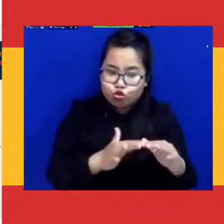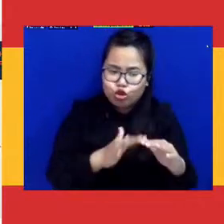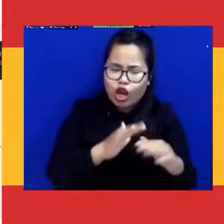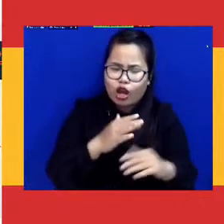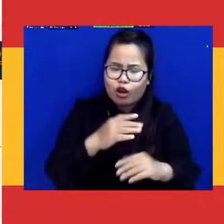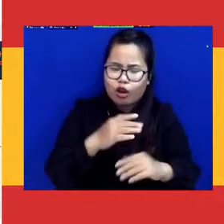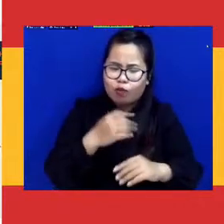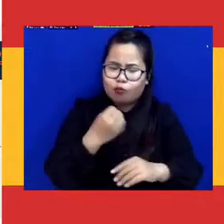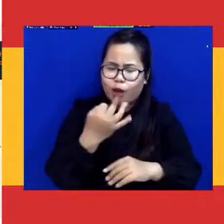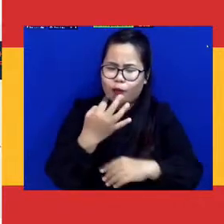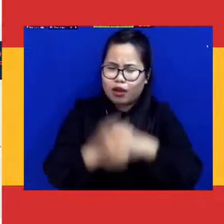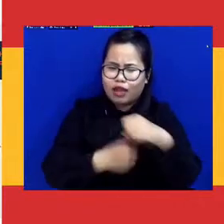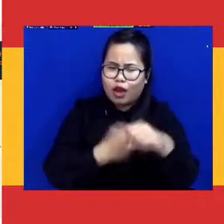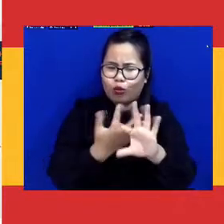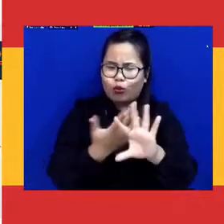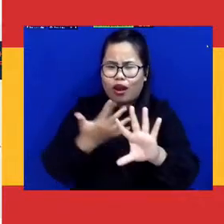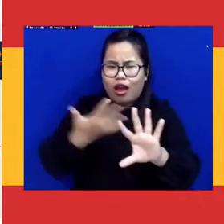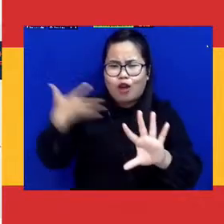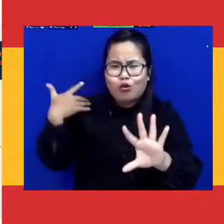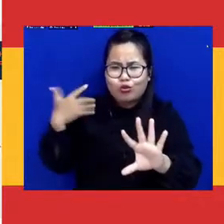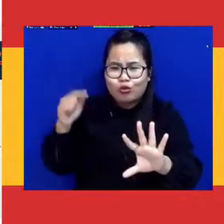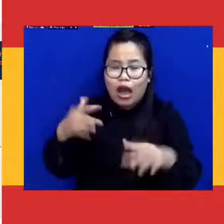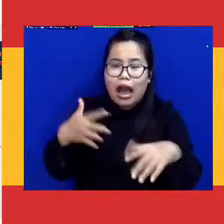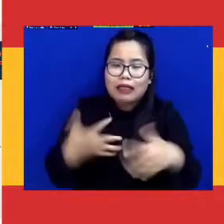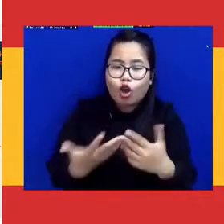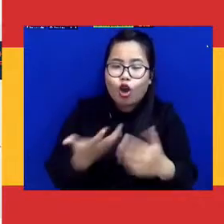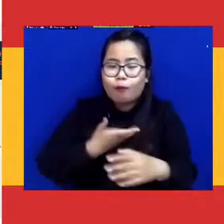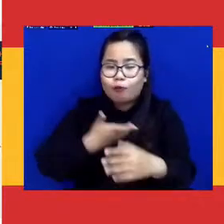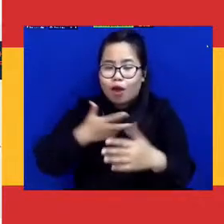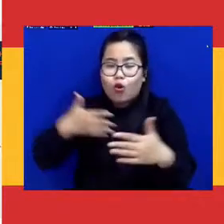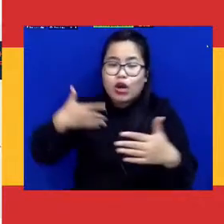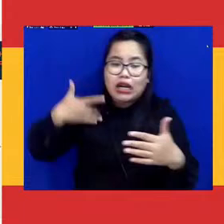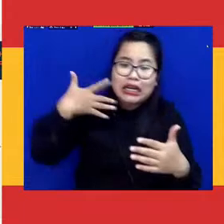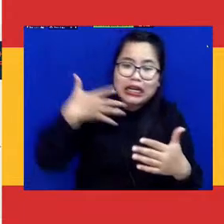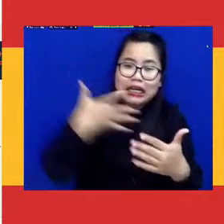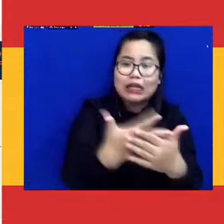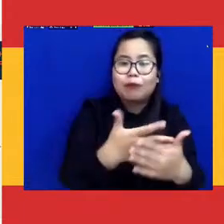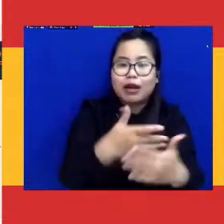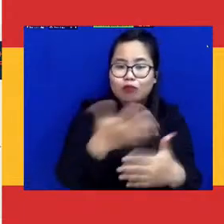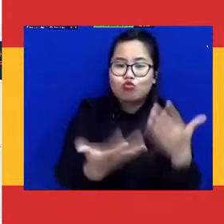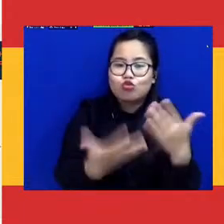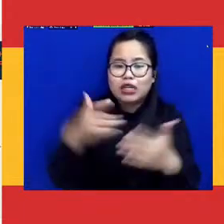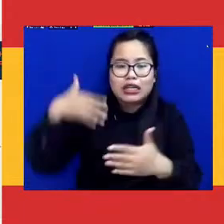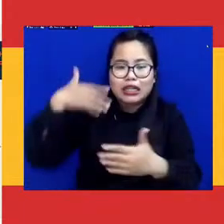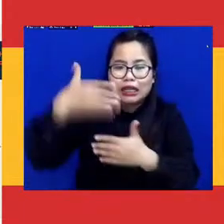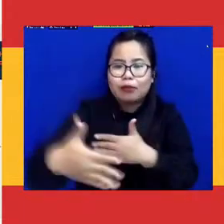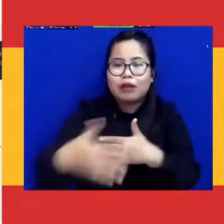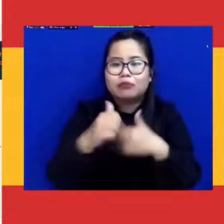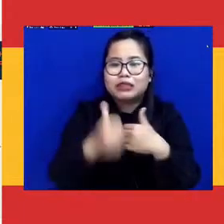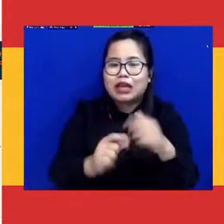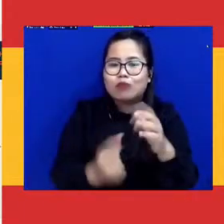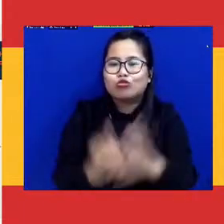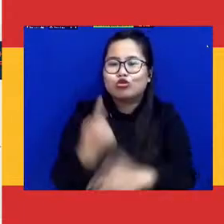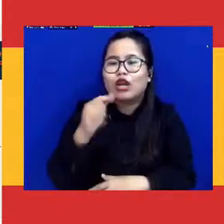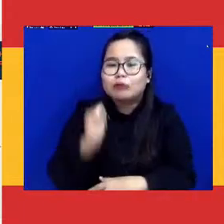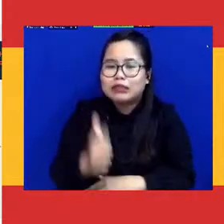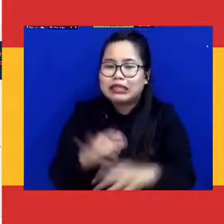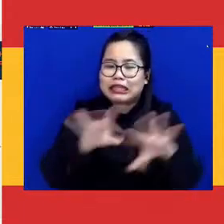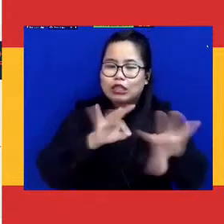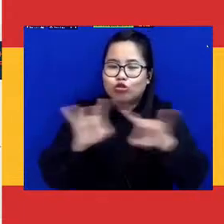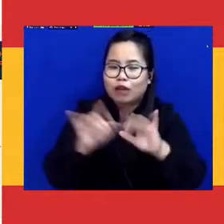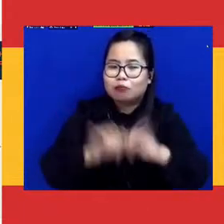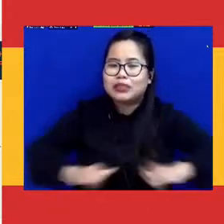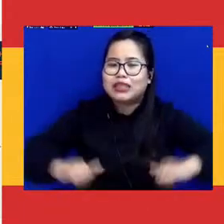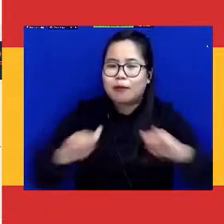itu atau yang kedepannya akan muncul. Itu bisa ditentukan bersama. Terima